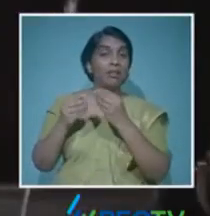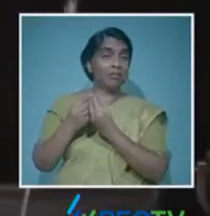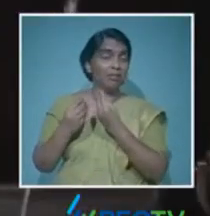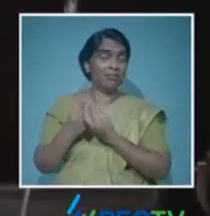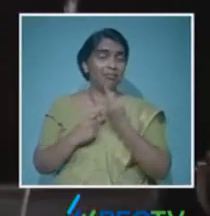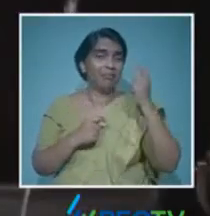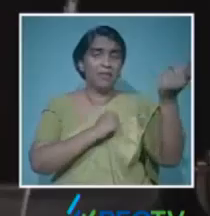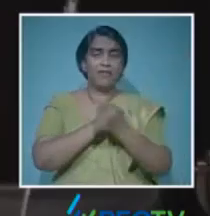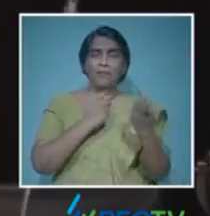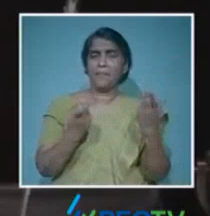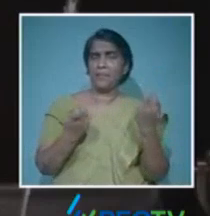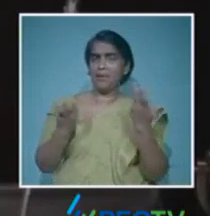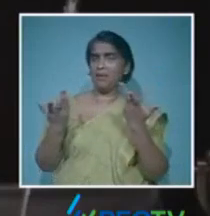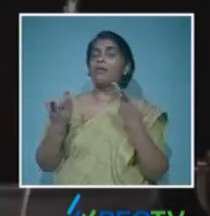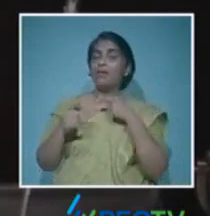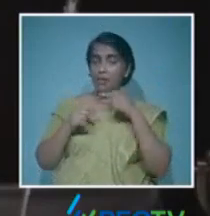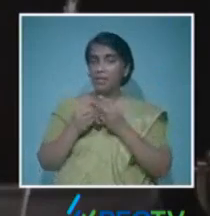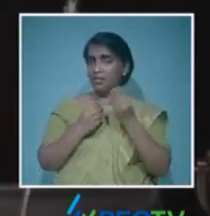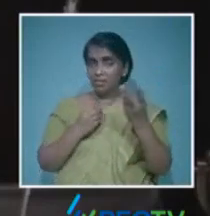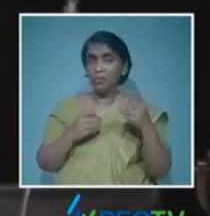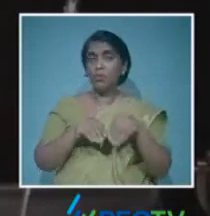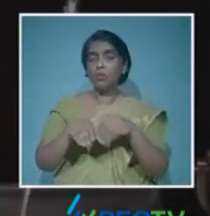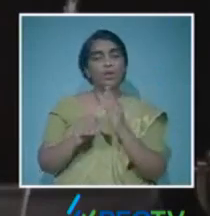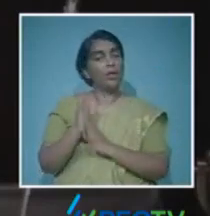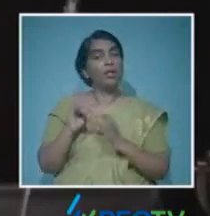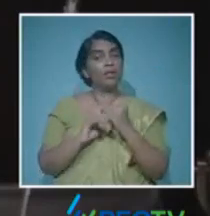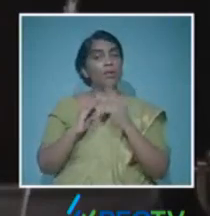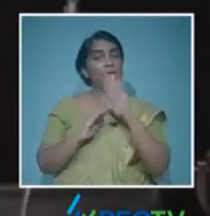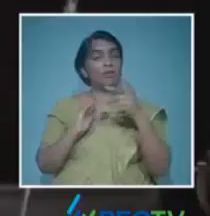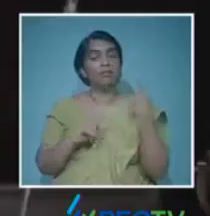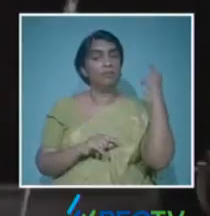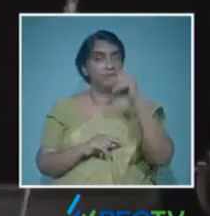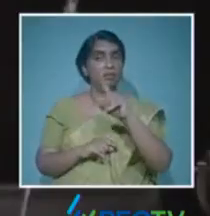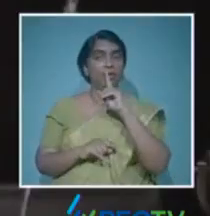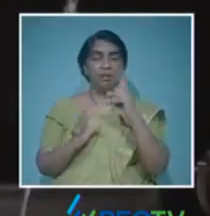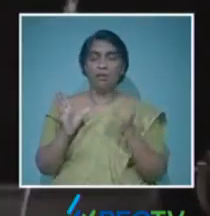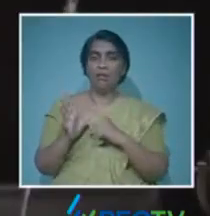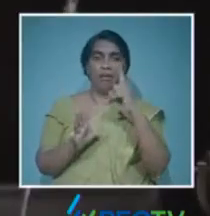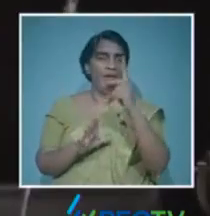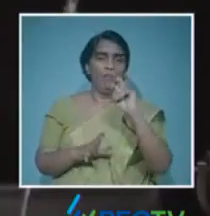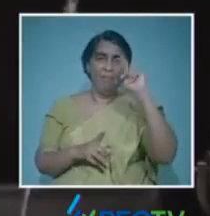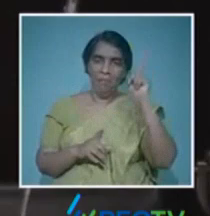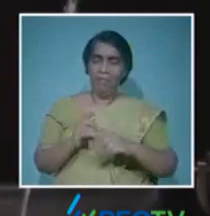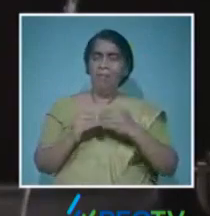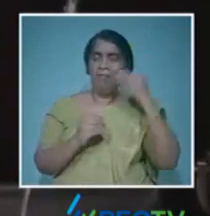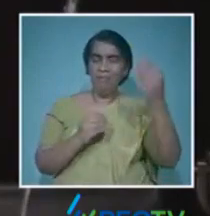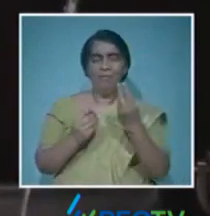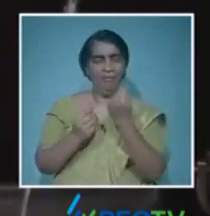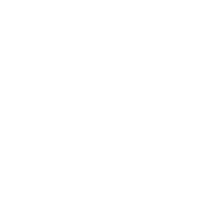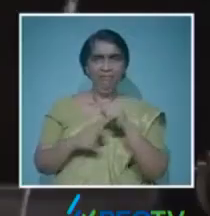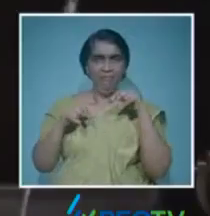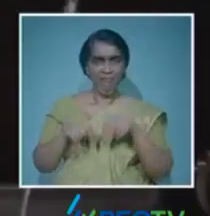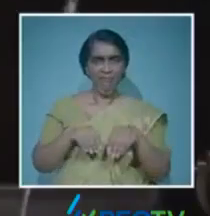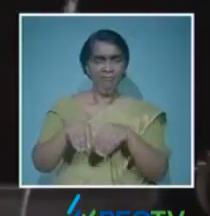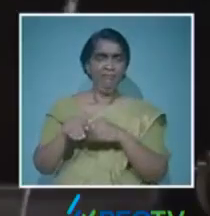දෙන්න බැරි වෙලා තියෙද්දි ඊට පස්සේ හැම කෘෂිකර්ම ඇමතුමා ගිහිල්ලා ගමට ගිහින් කියනවා අක්කරයකට 20000ක් ඊළඟ කන්නට සහනාධාර දෙනවා